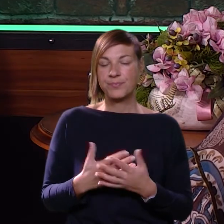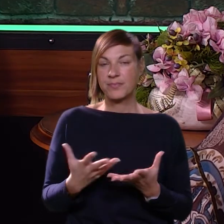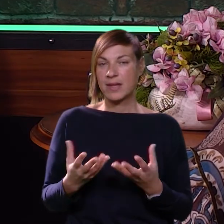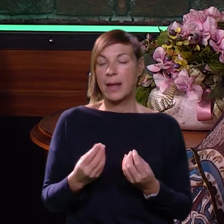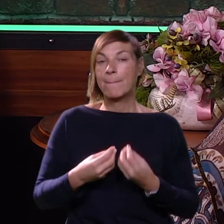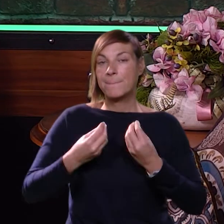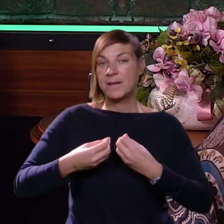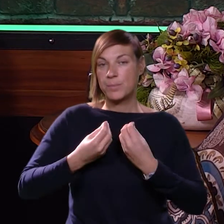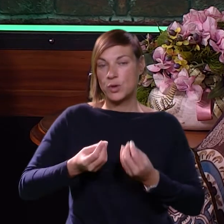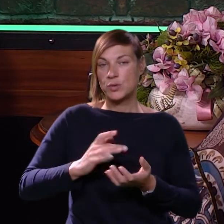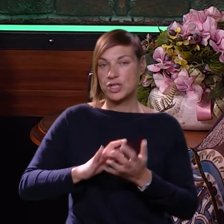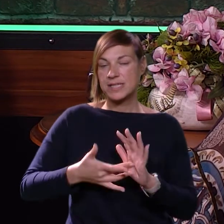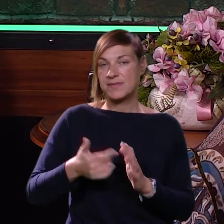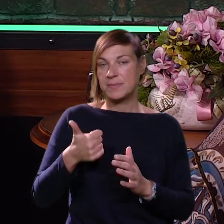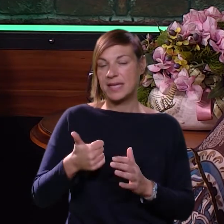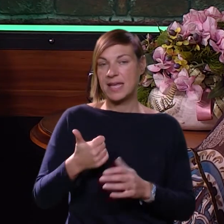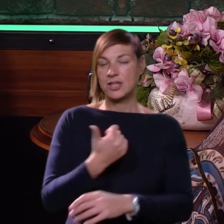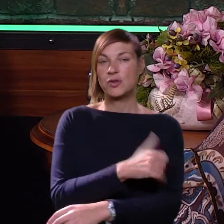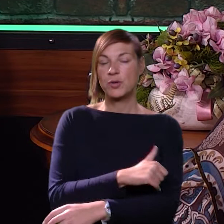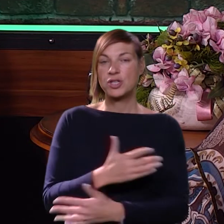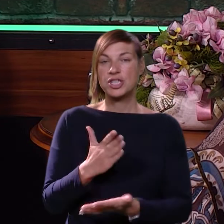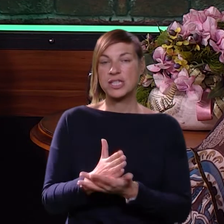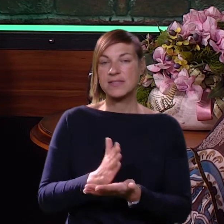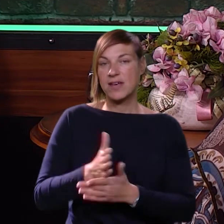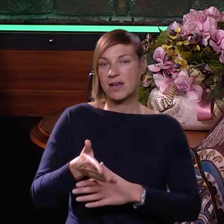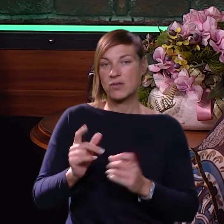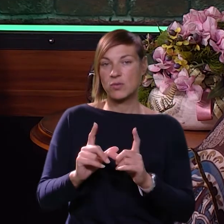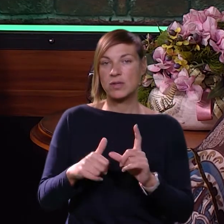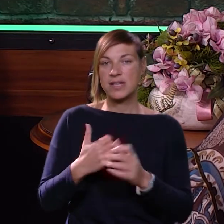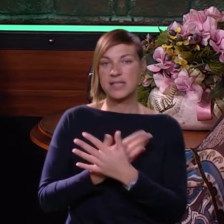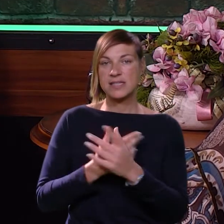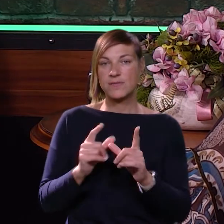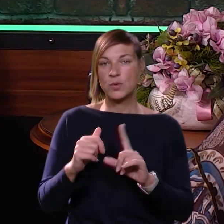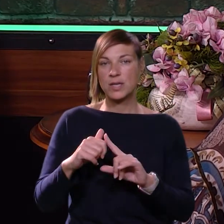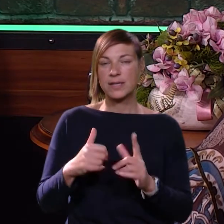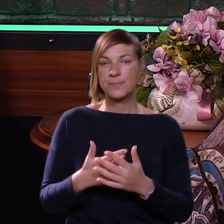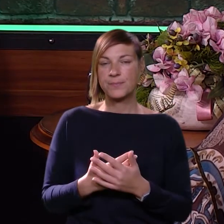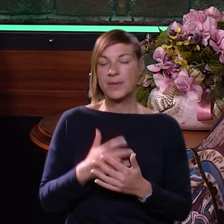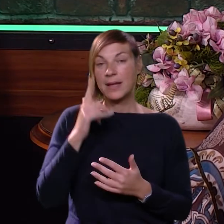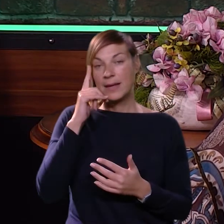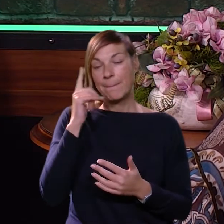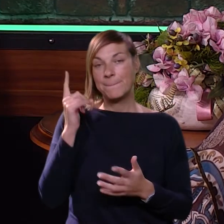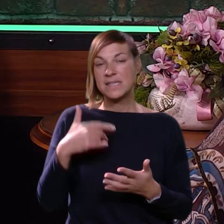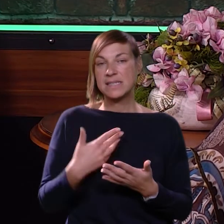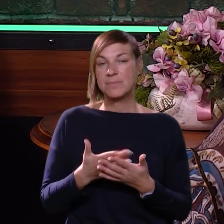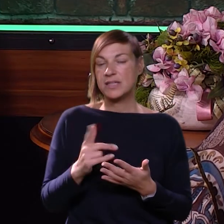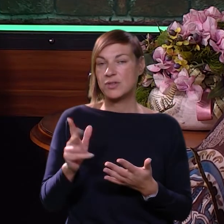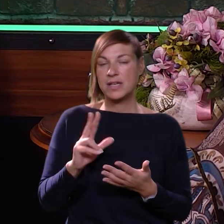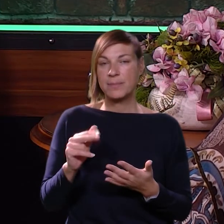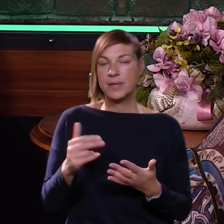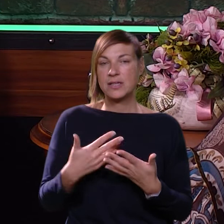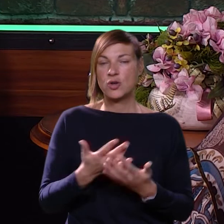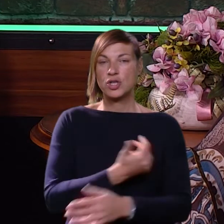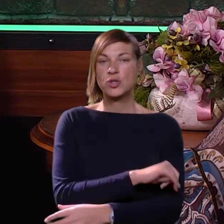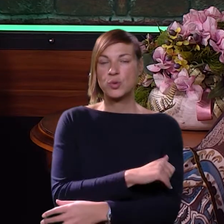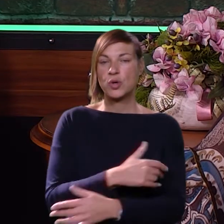dakle, preporučam svima da jedanput godišnje svakako odu na ultrazvuk. I da. Mislim da to više nije